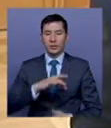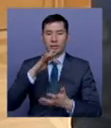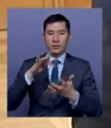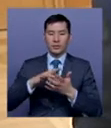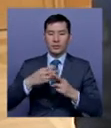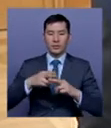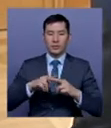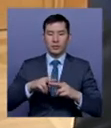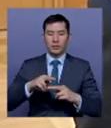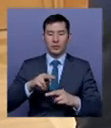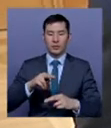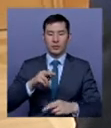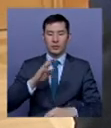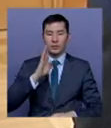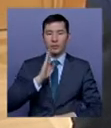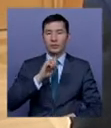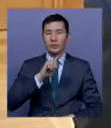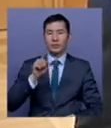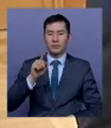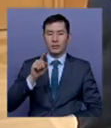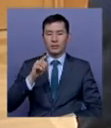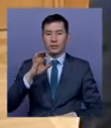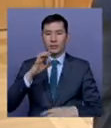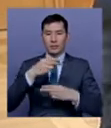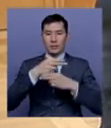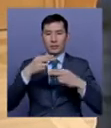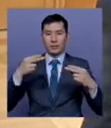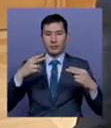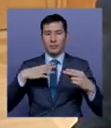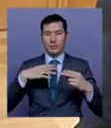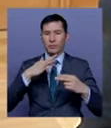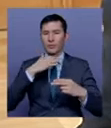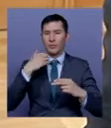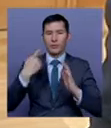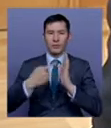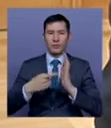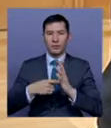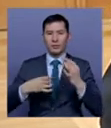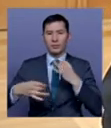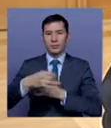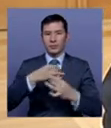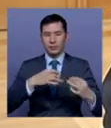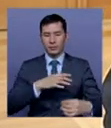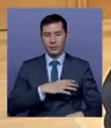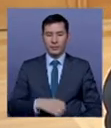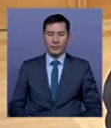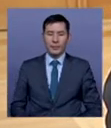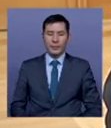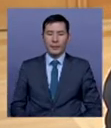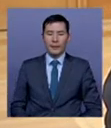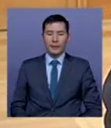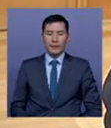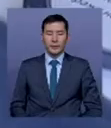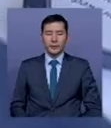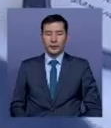белгілі қызметтегі нәзік жандылары бүгін осы тақырып төңірегіндегі толғанысы көп мәселелердің түйінін мәдениет саласымен байланыстыра шешуді